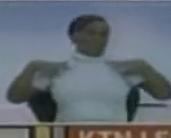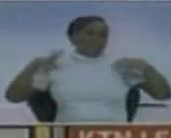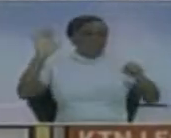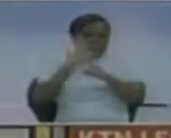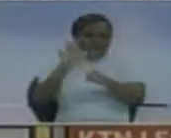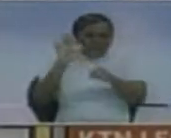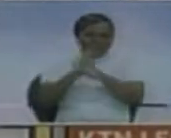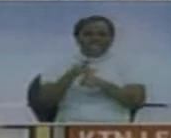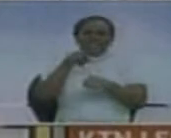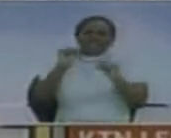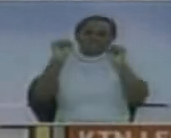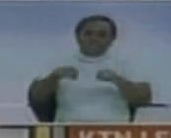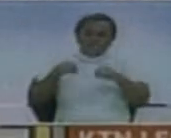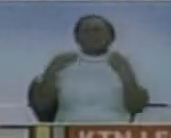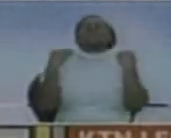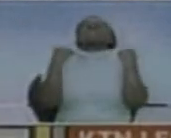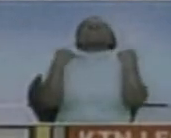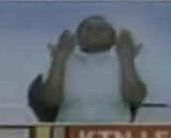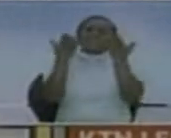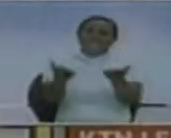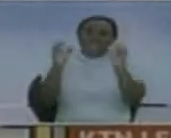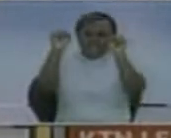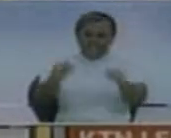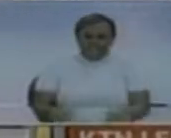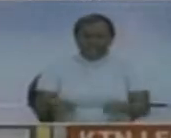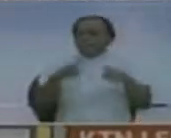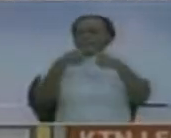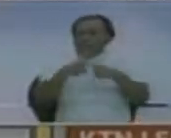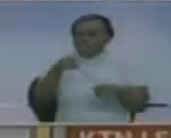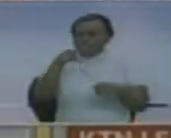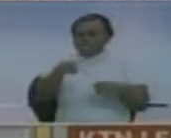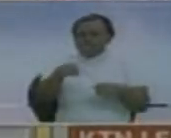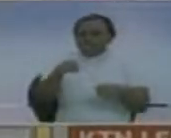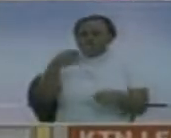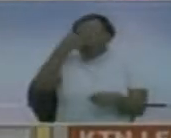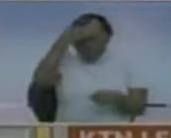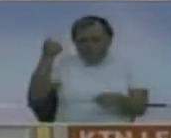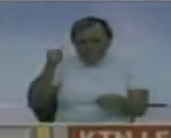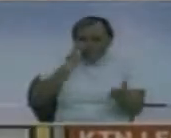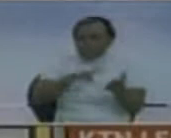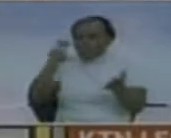cha hata kupata lepe la usingizi, alimradi tu usipitishwe na konuia kuelekea.